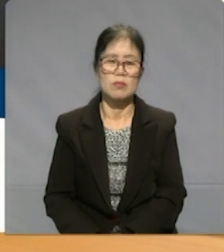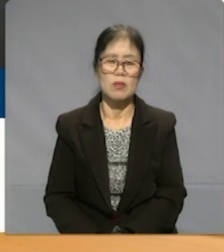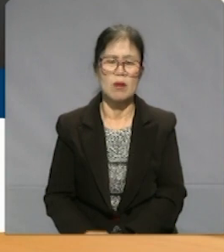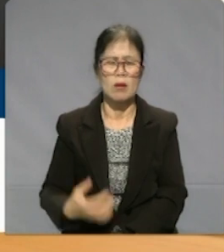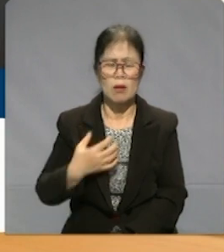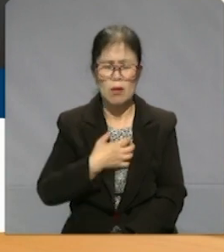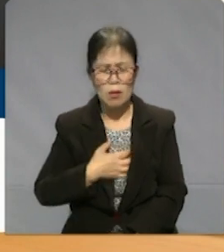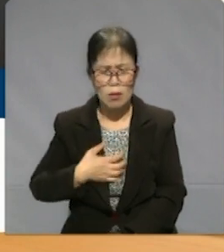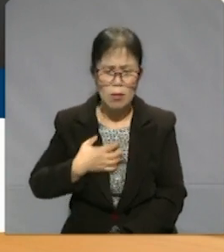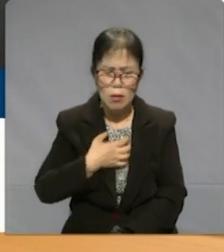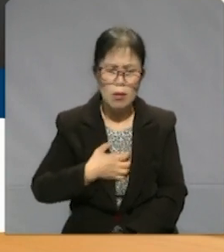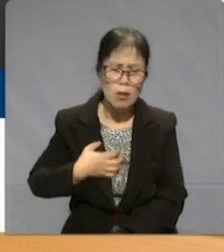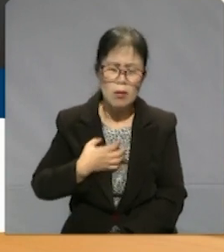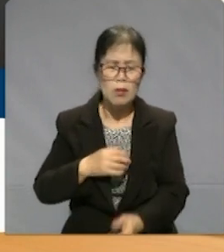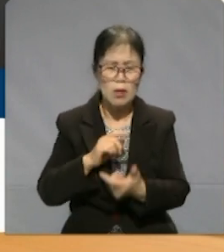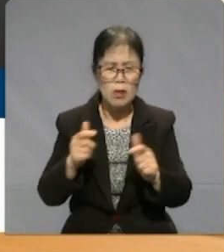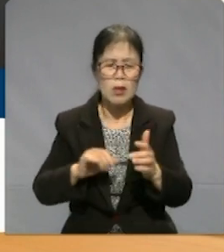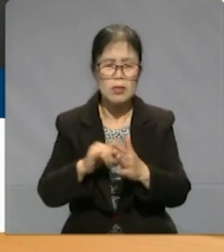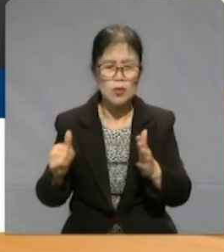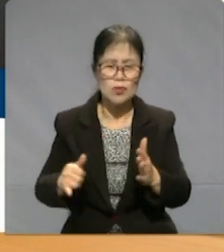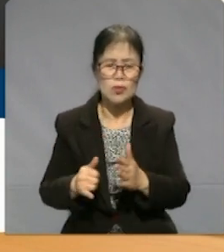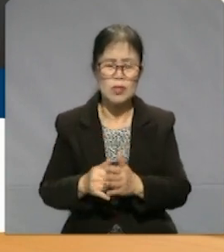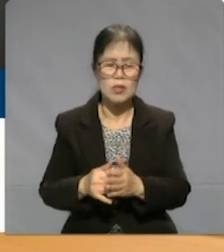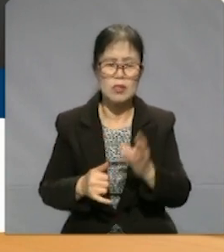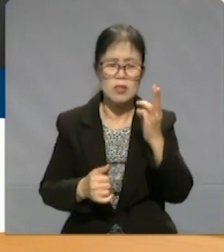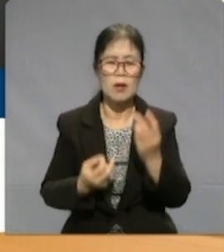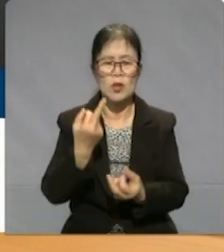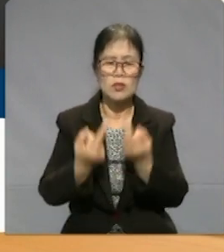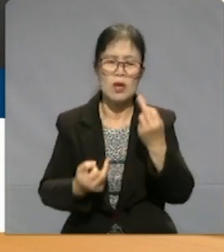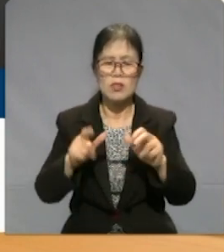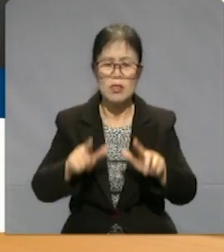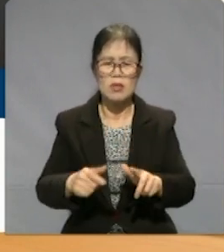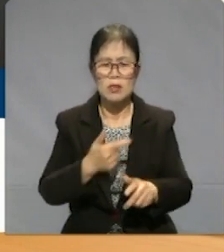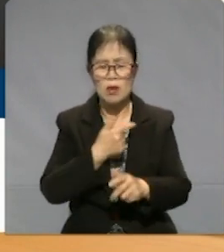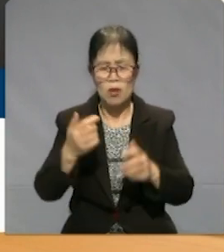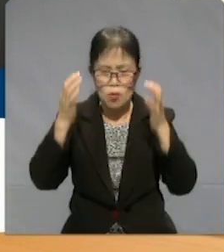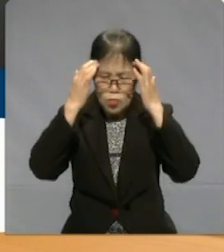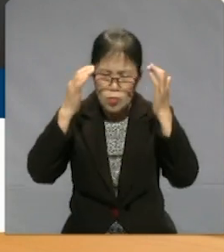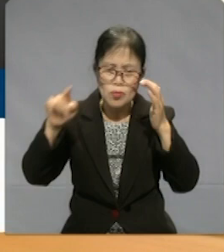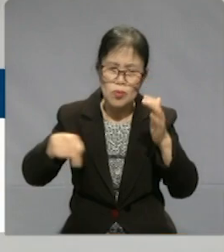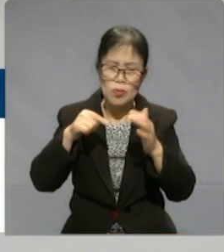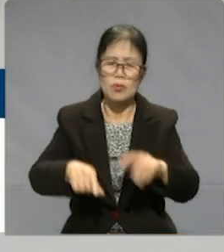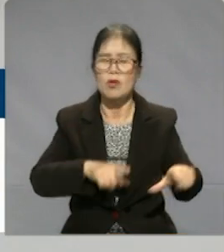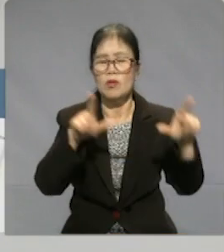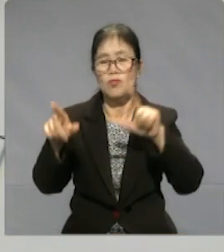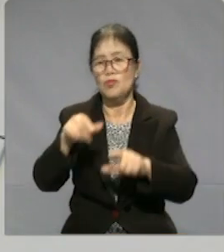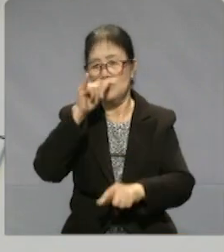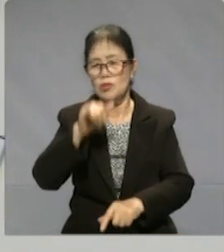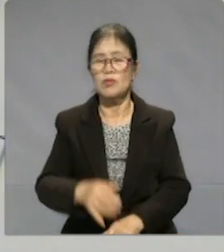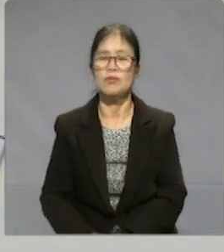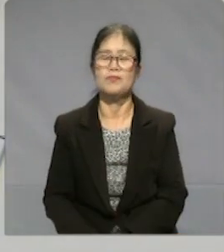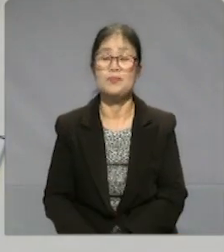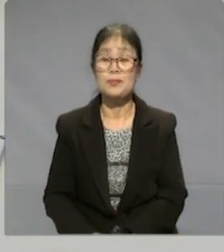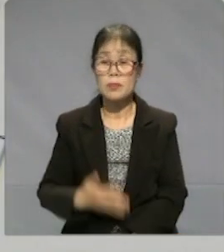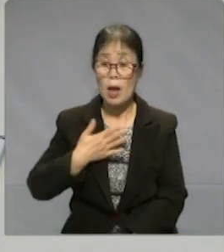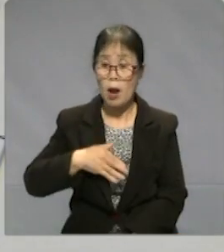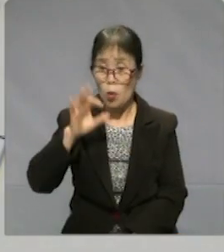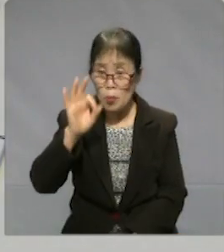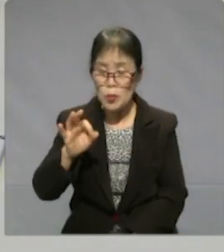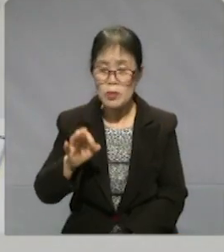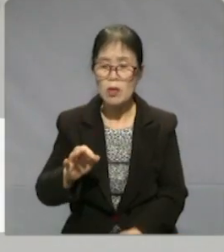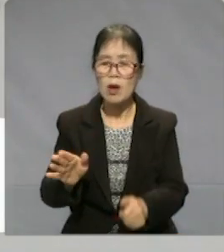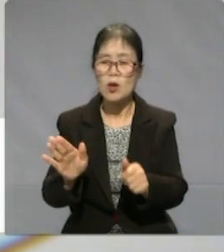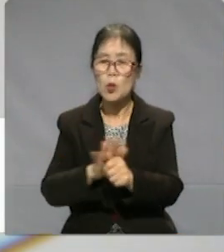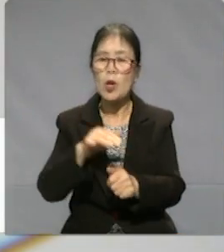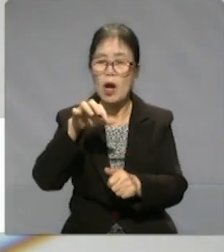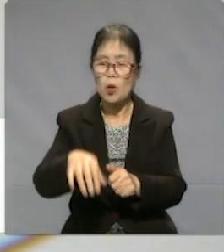것 같기도 하고 여러 가지 가족들이 우리 사명자가 지금 현재 엄청나게 고통 속에 살고 있거든요. 알고 보니 요양원